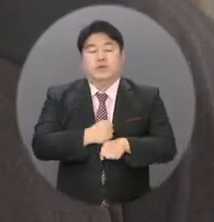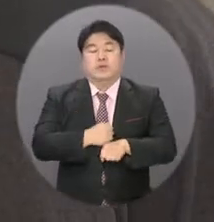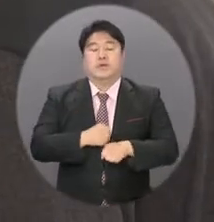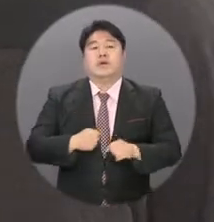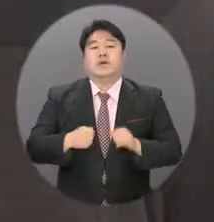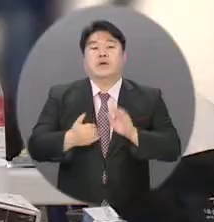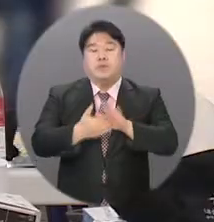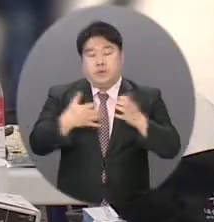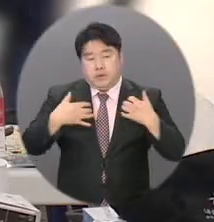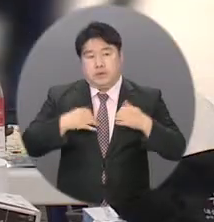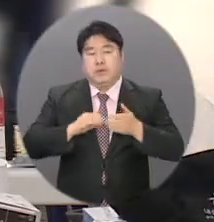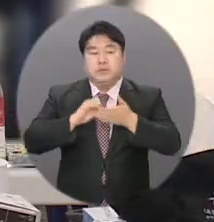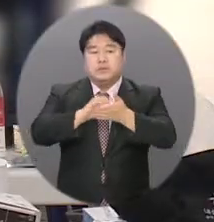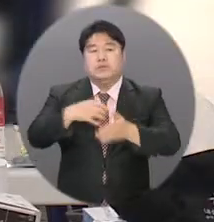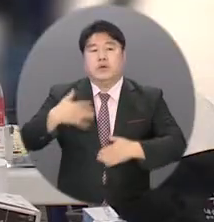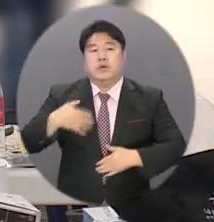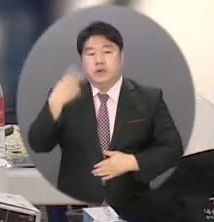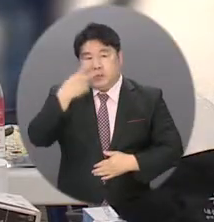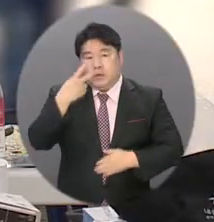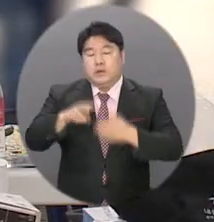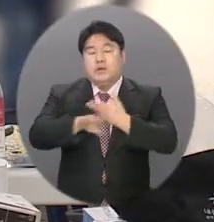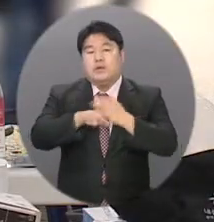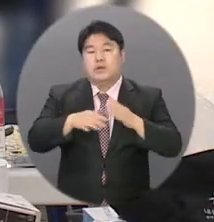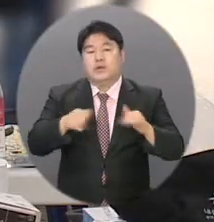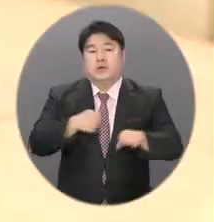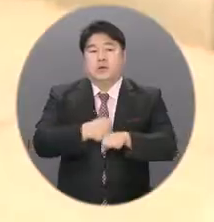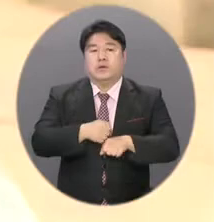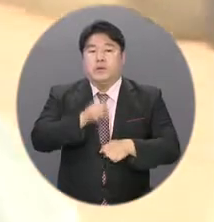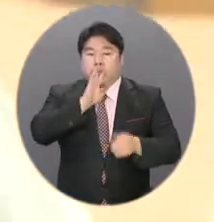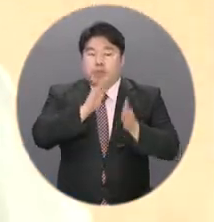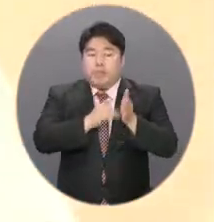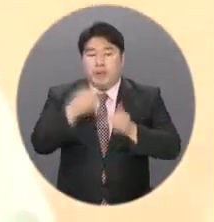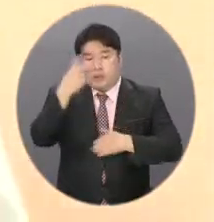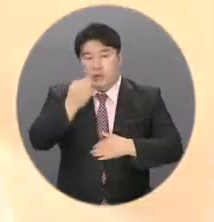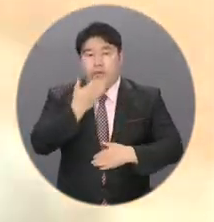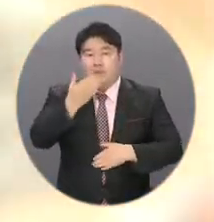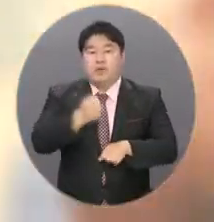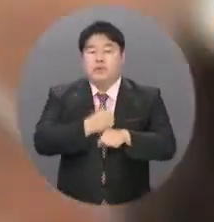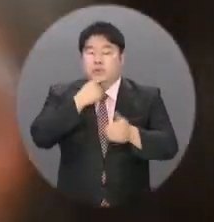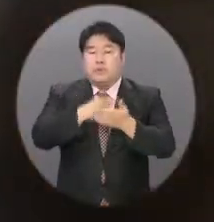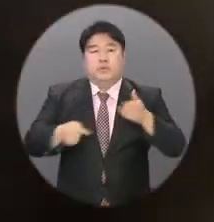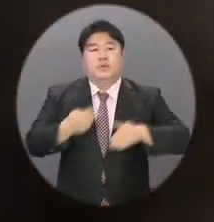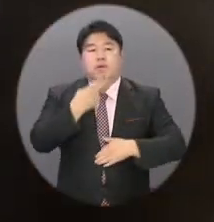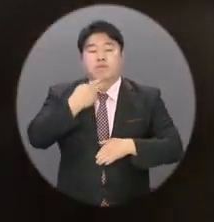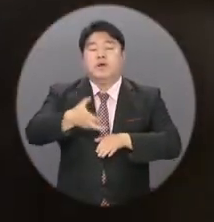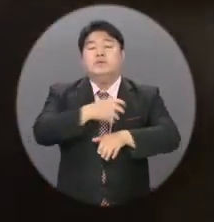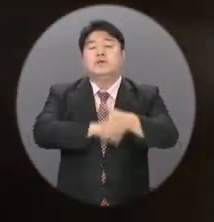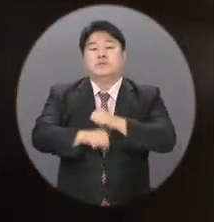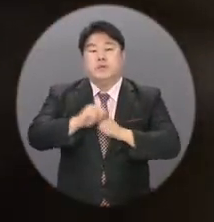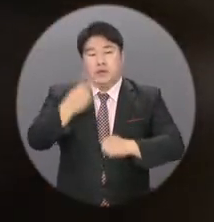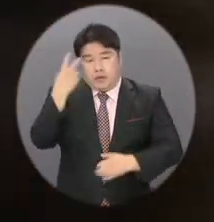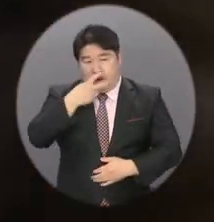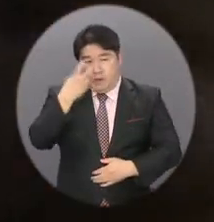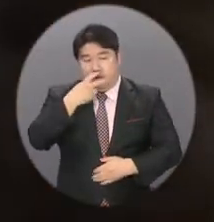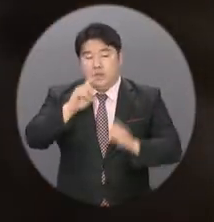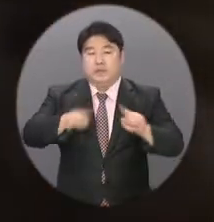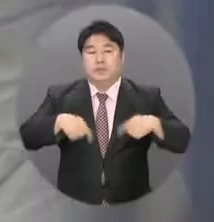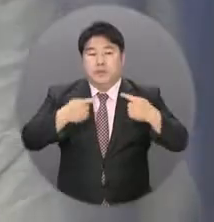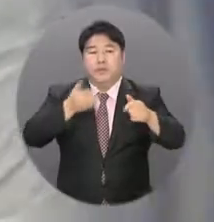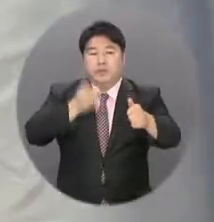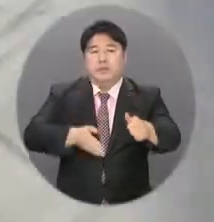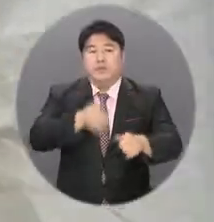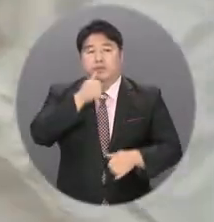방역당국은 미등록 외국인이라도 익명검사가 가능하기 때문에 불이익은 없을 것이라며 적극적인 검사 참여를 호소하고